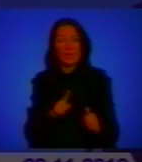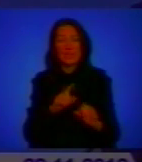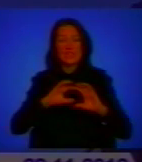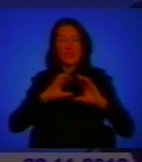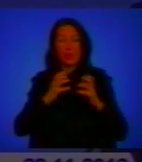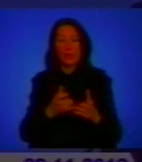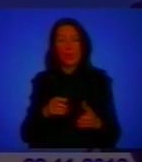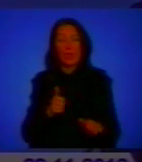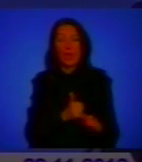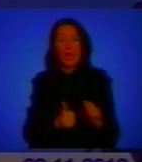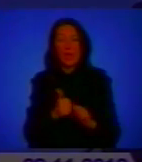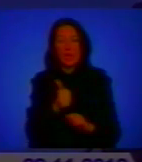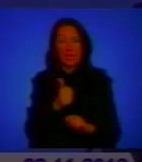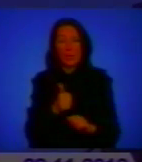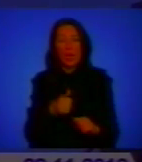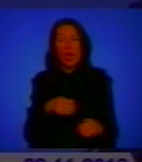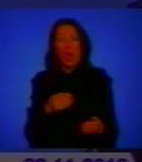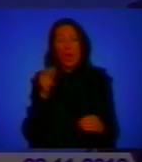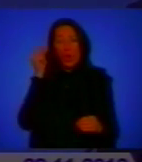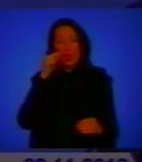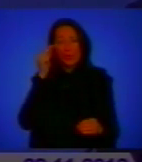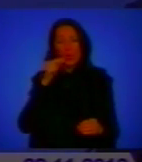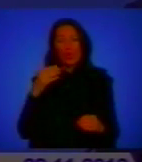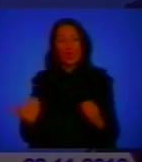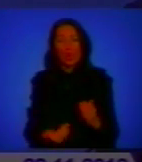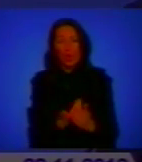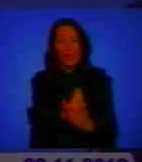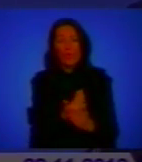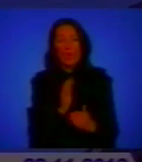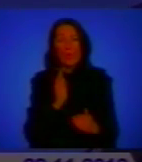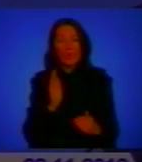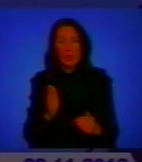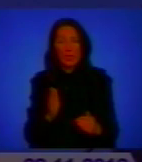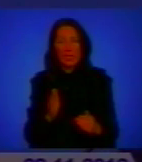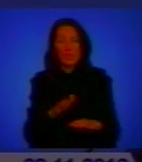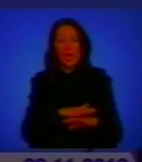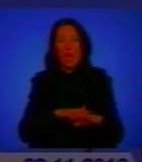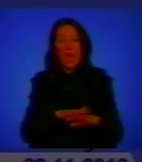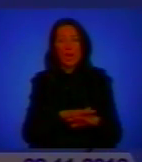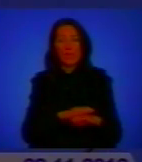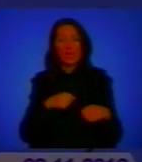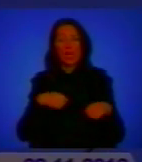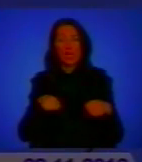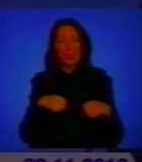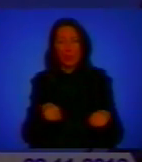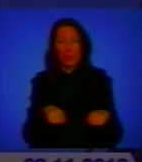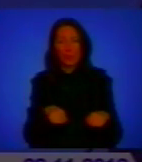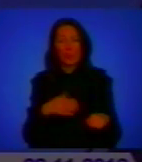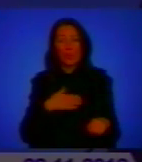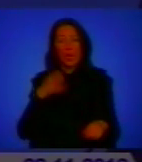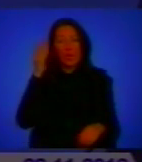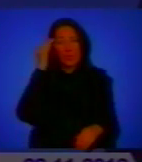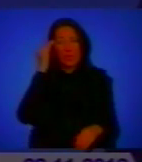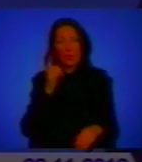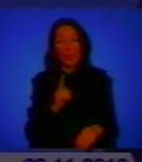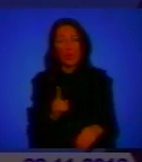світовими лідерами, освоюючи нові перспективні ринки збуту. Ми